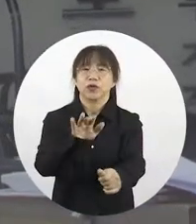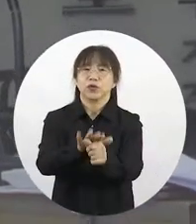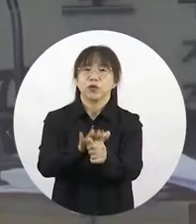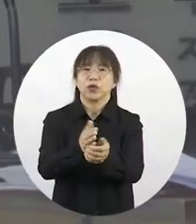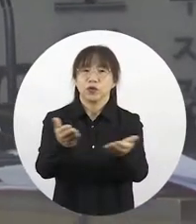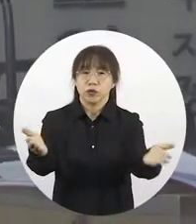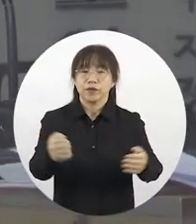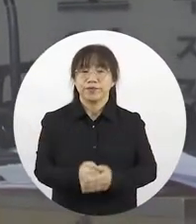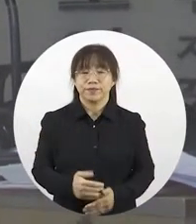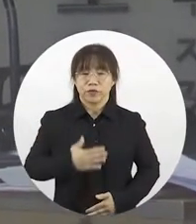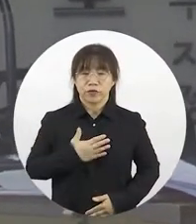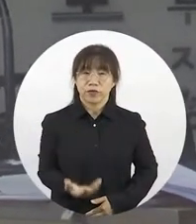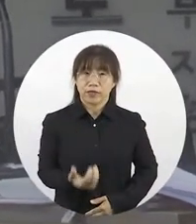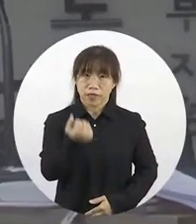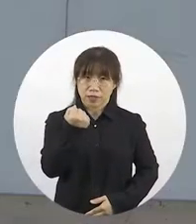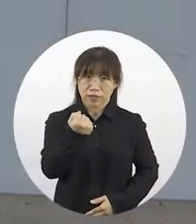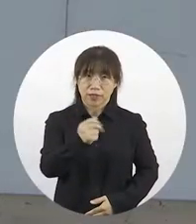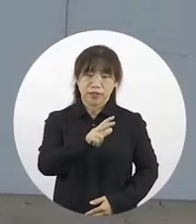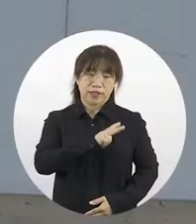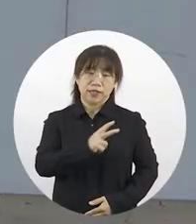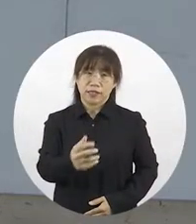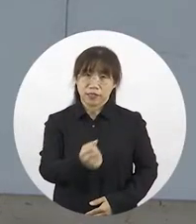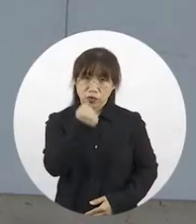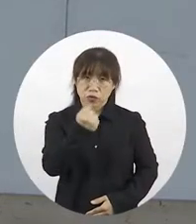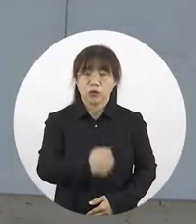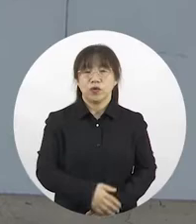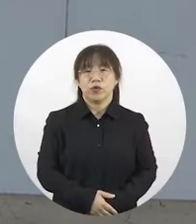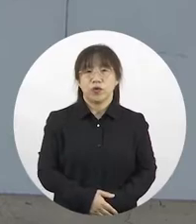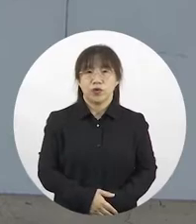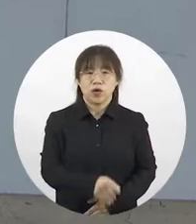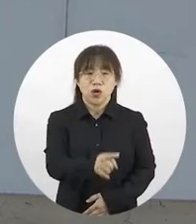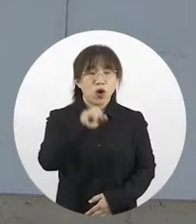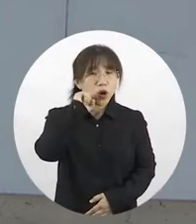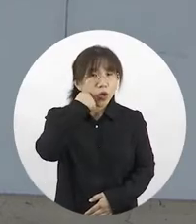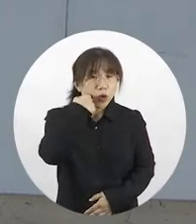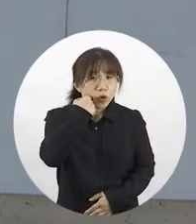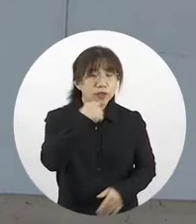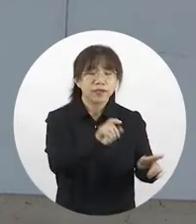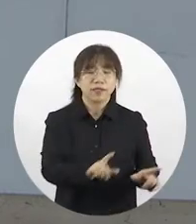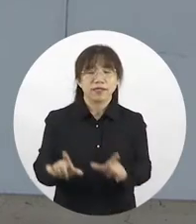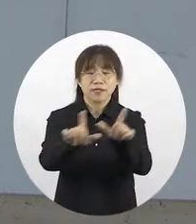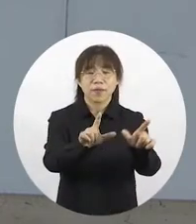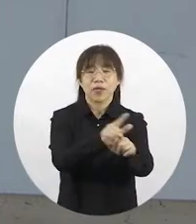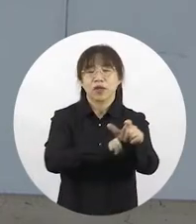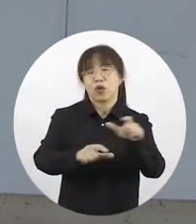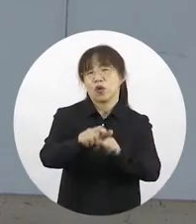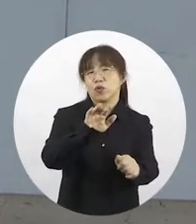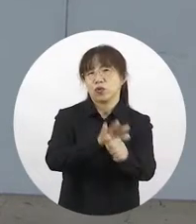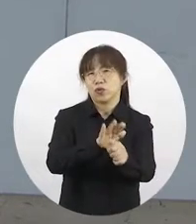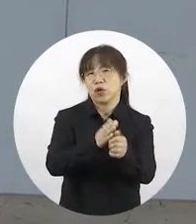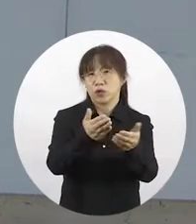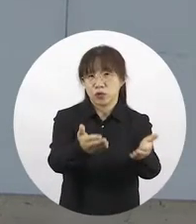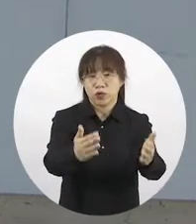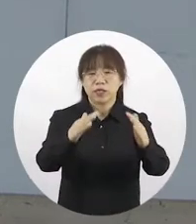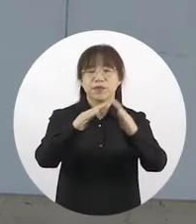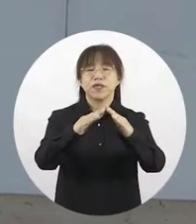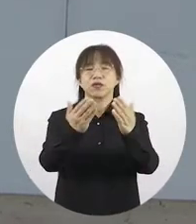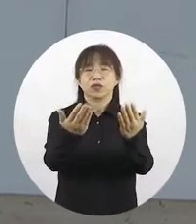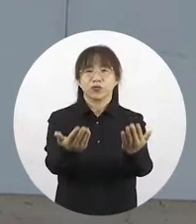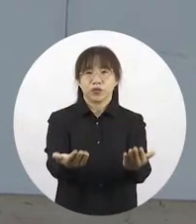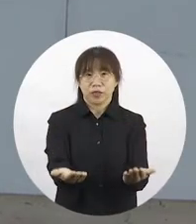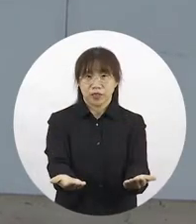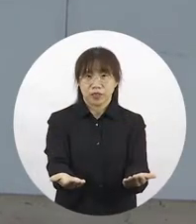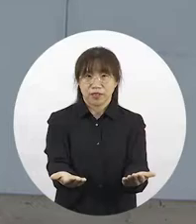지원합니다. 저희가 가진 수납정리 기술을 통해서 취약계층의 삶의 질을 높이고 그분들이 온전히